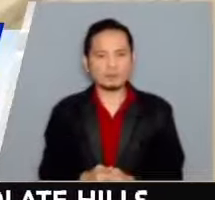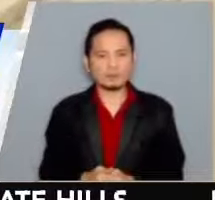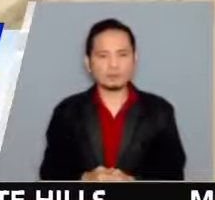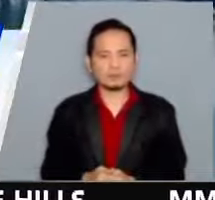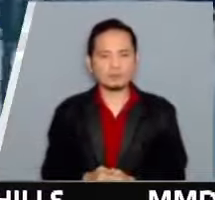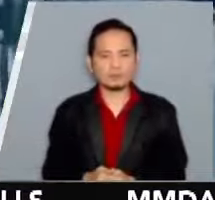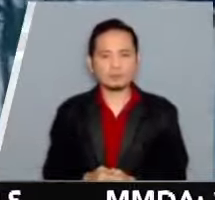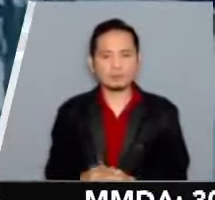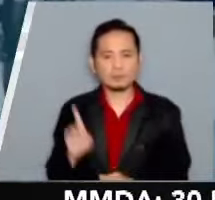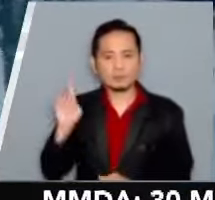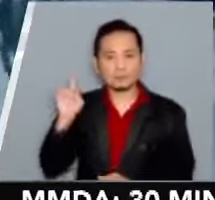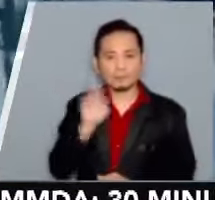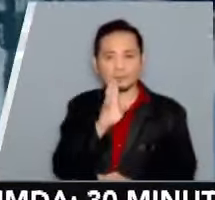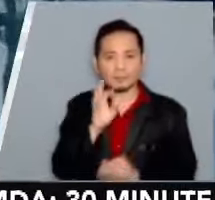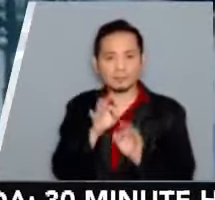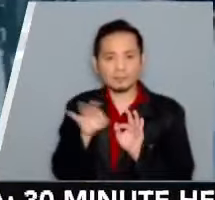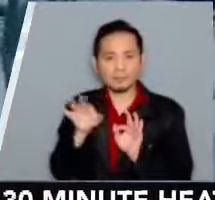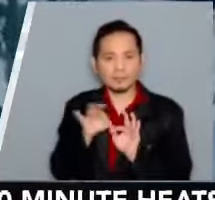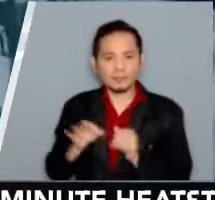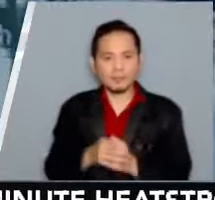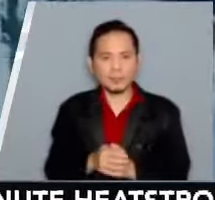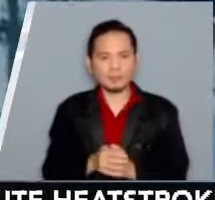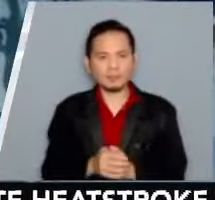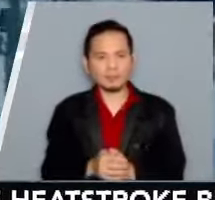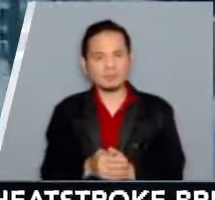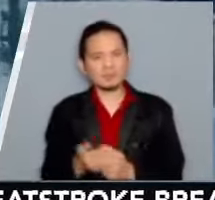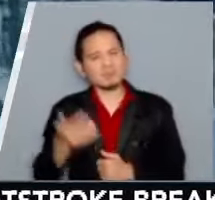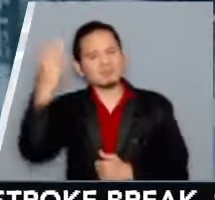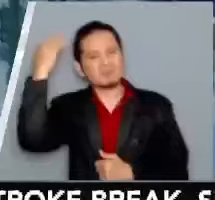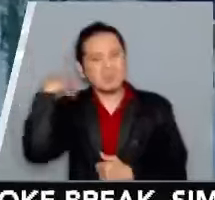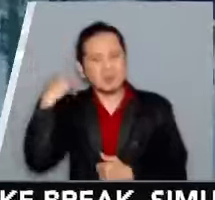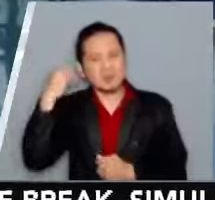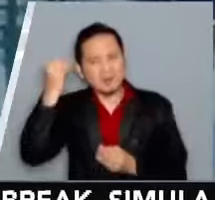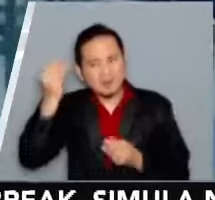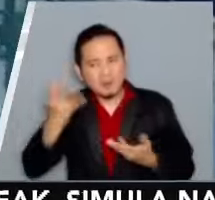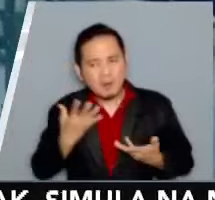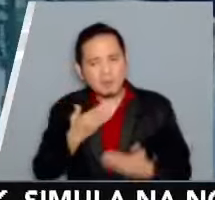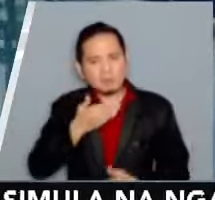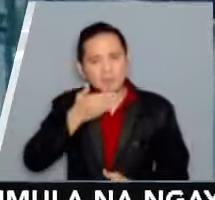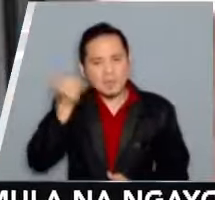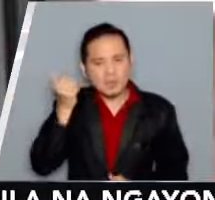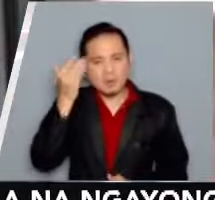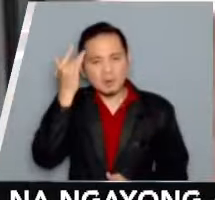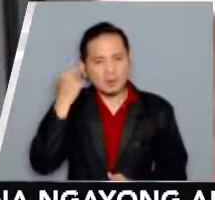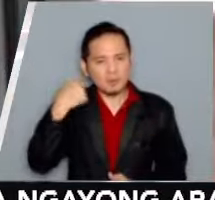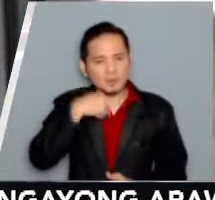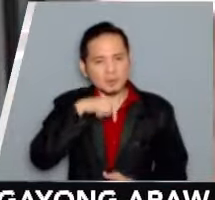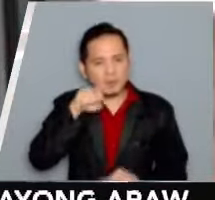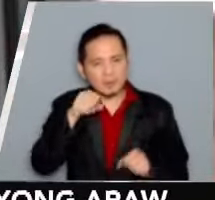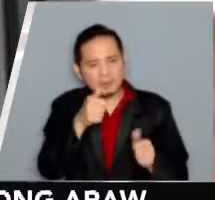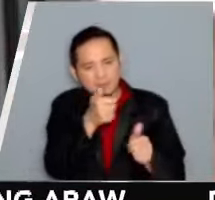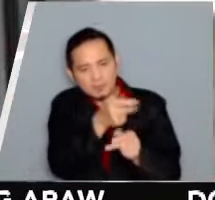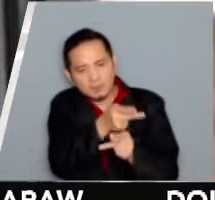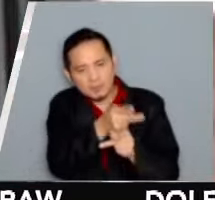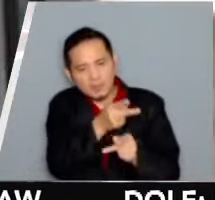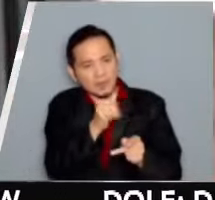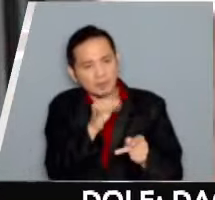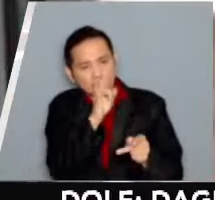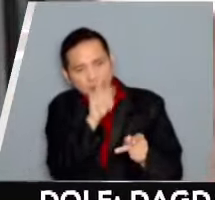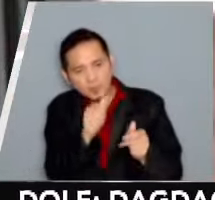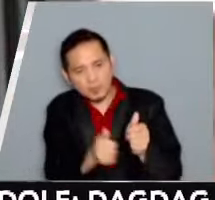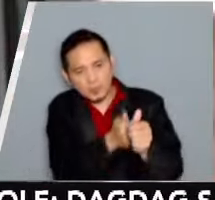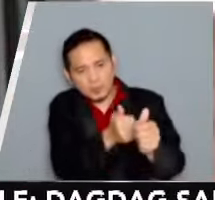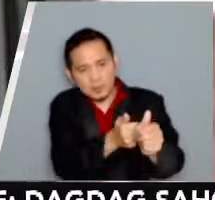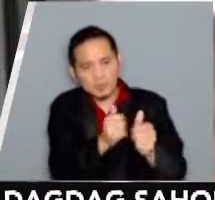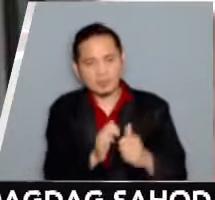had we know may temporary closure order pala then we could have monitored the compliance kung nalaman At Binigyan